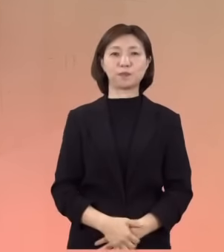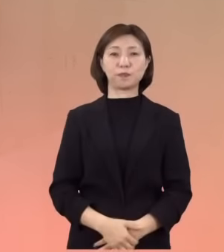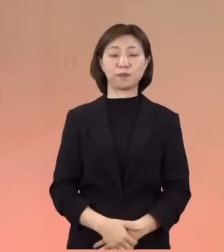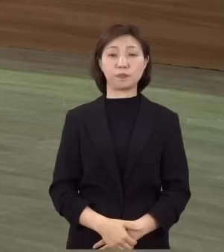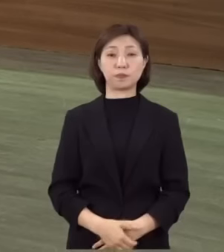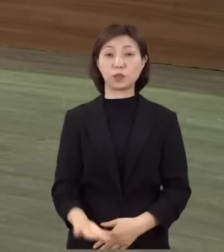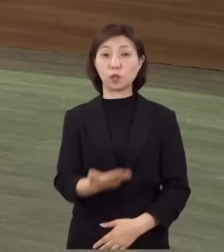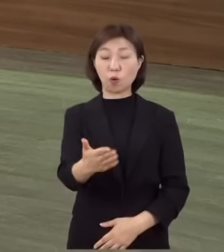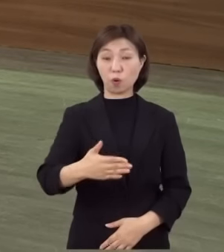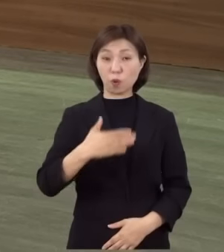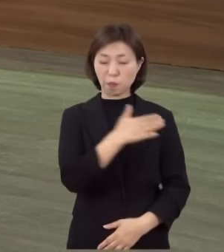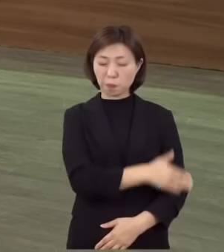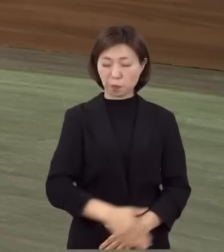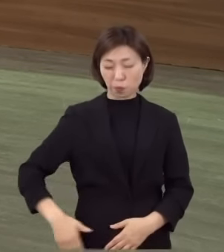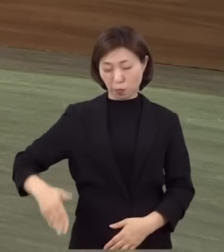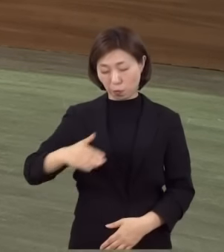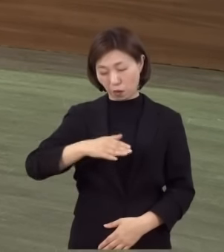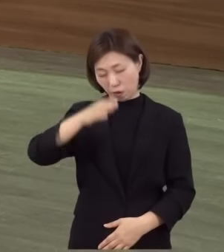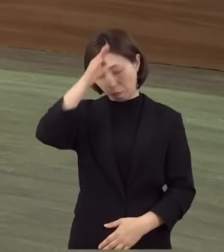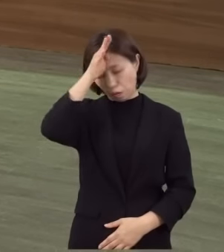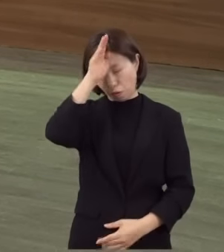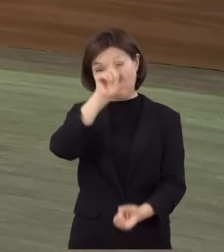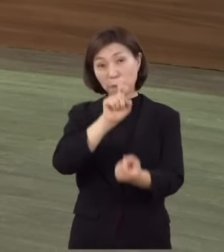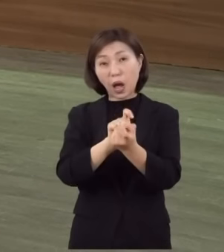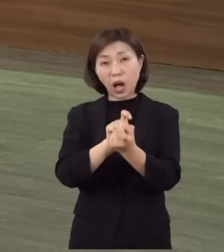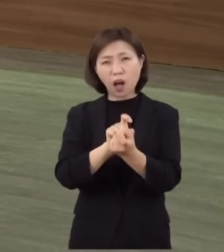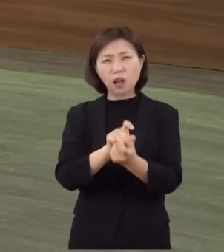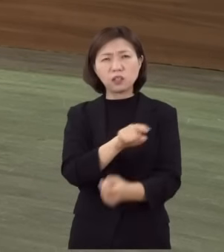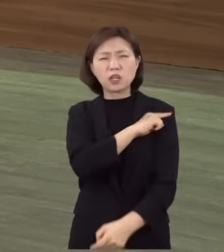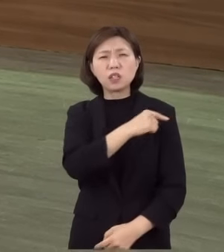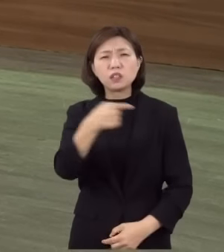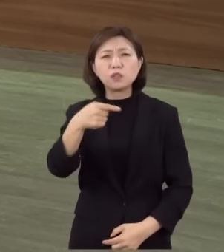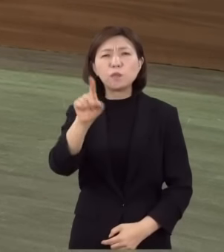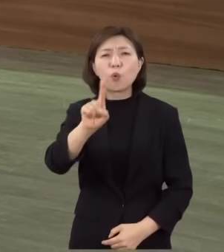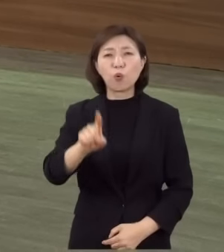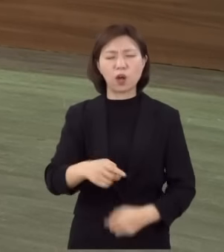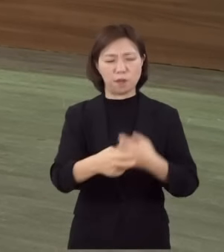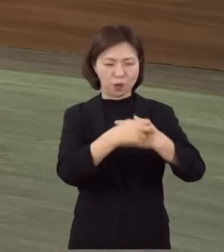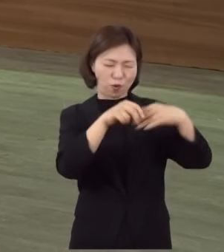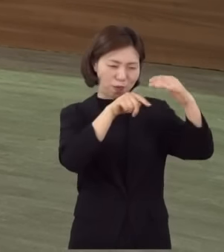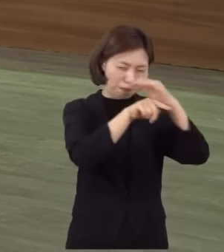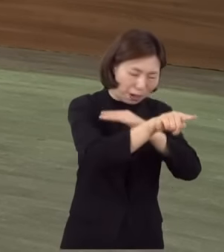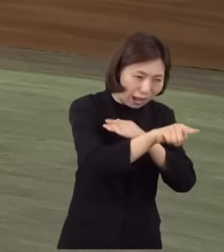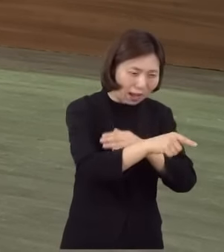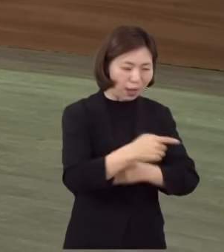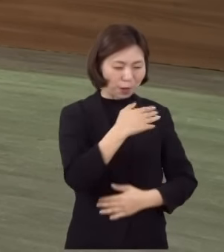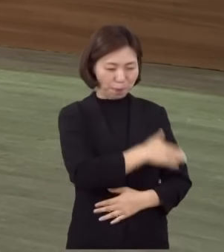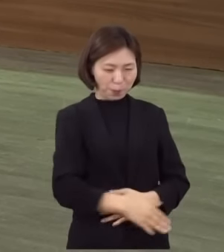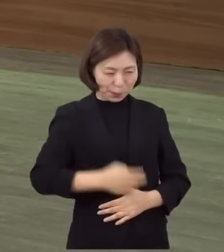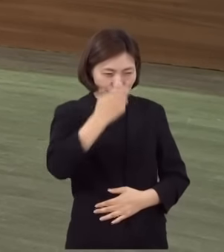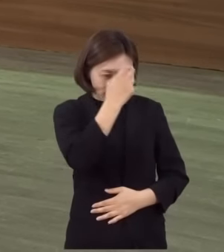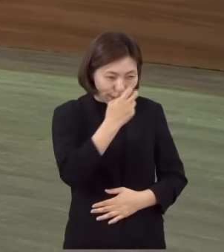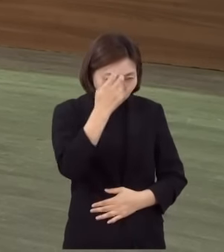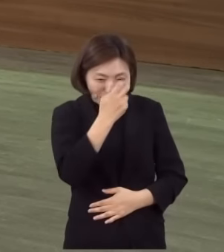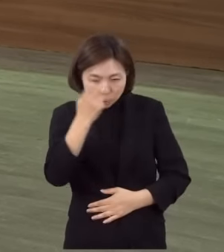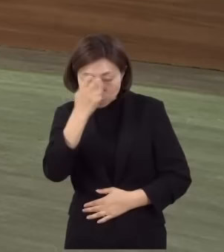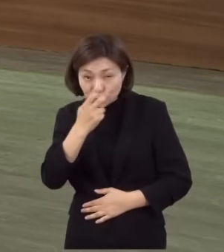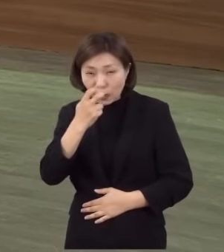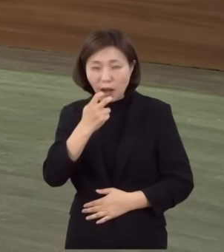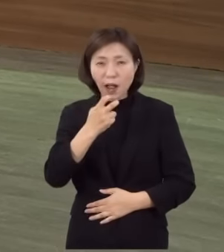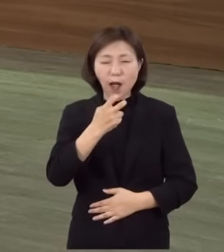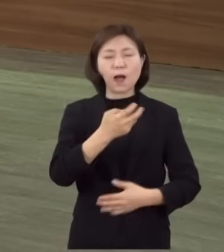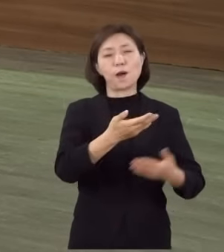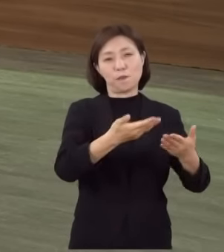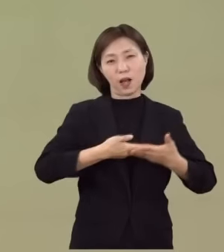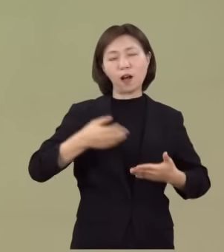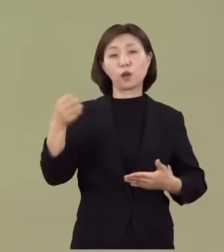여러분 몸이 아프면 병원부터 가고 검사받고 약을 먹고 치료를 받아야